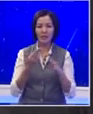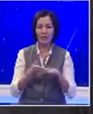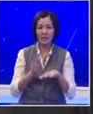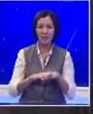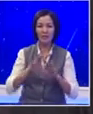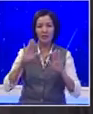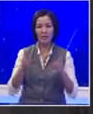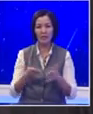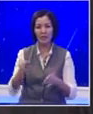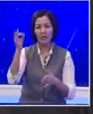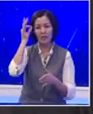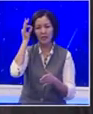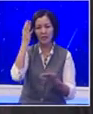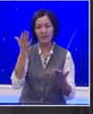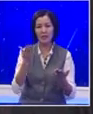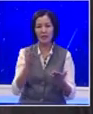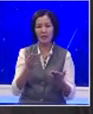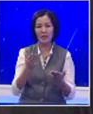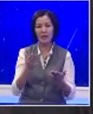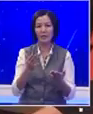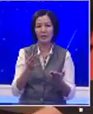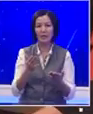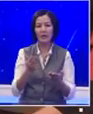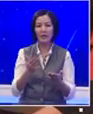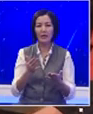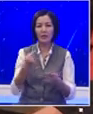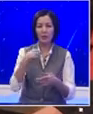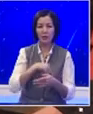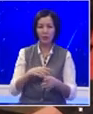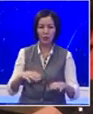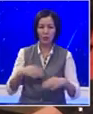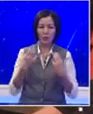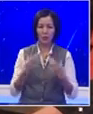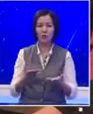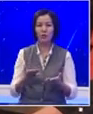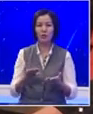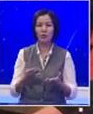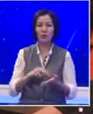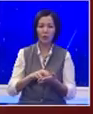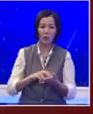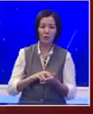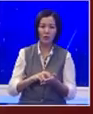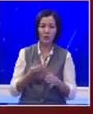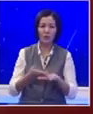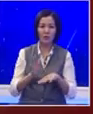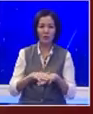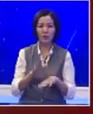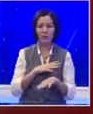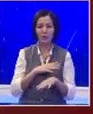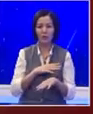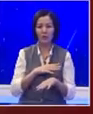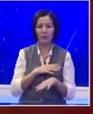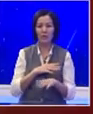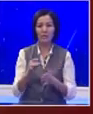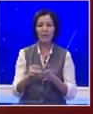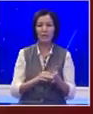еске алса, тек санадағы тілсіз жаумен қат-қабат ішкі үреймен күресу оңай болмағанын айтады. Одан гөрі бетпе-бет